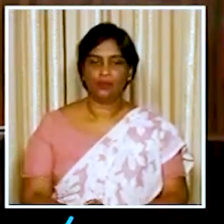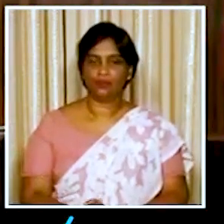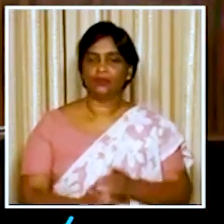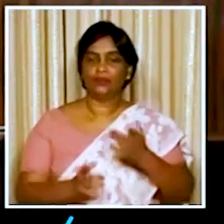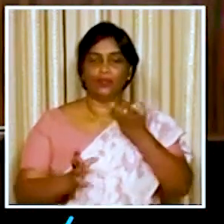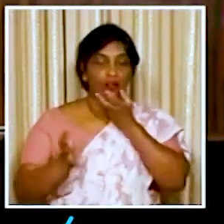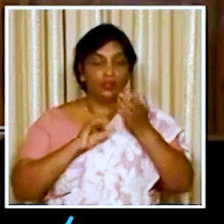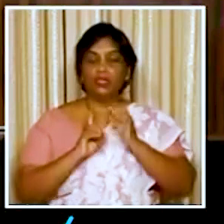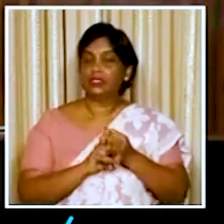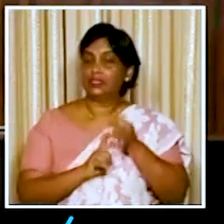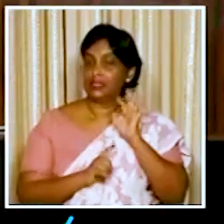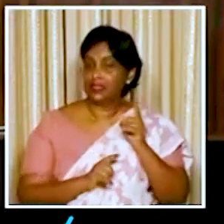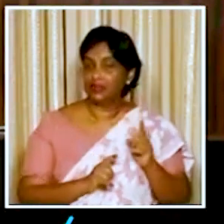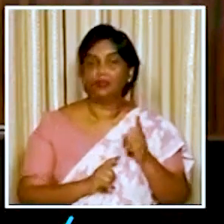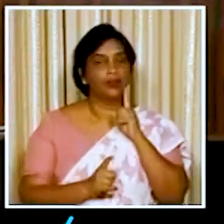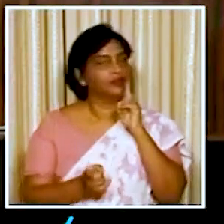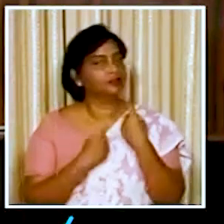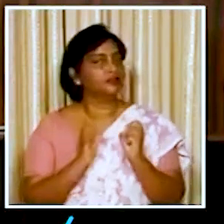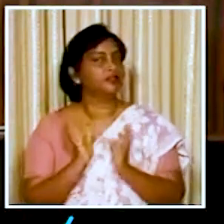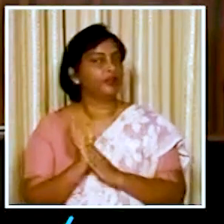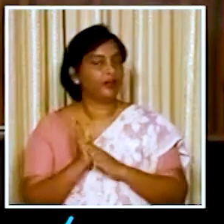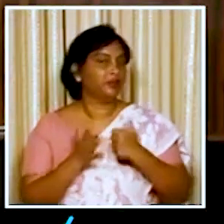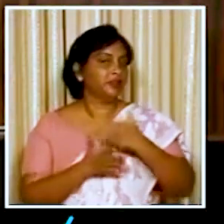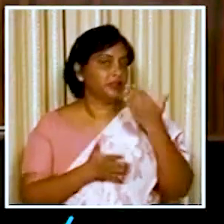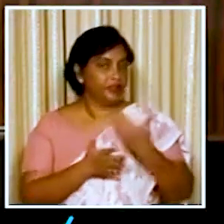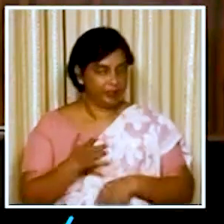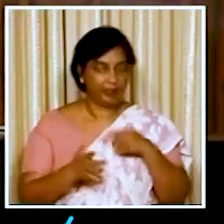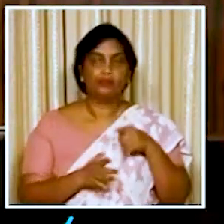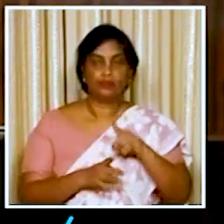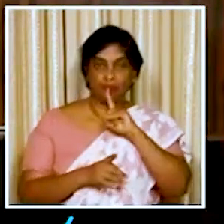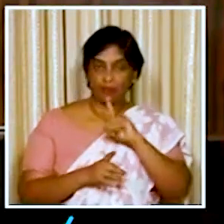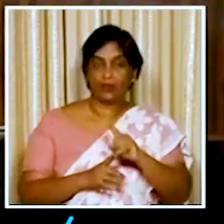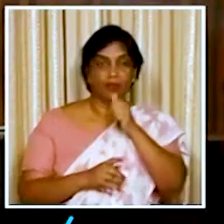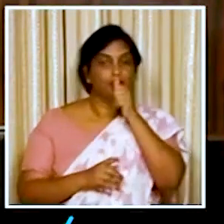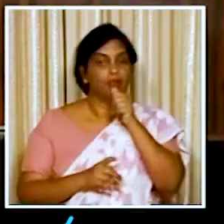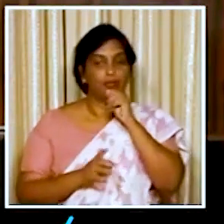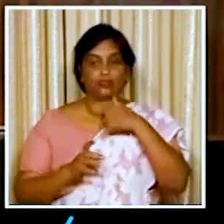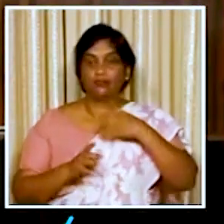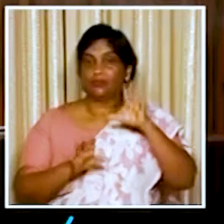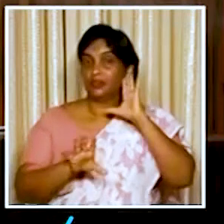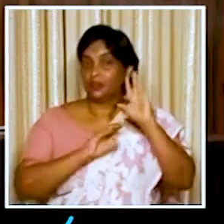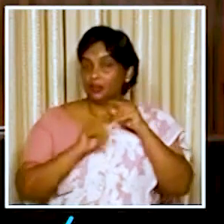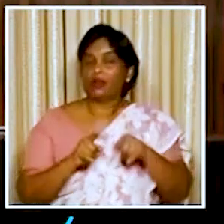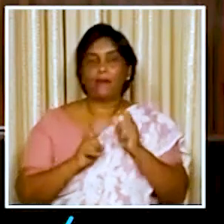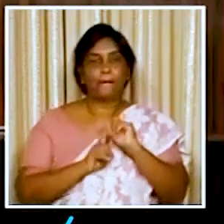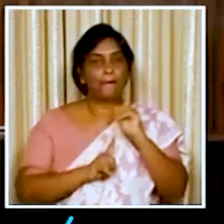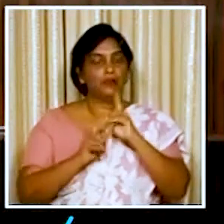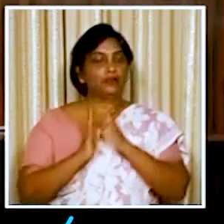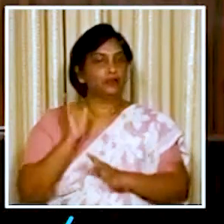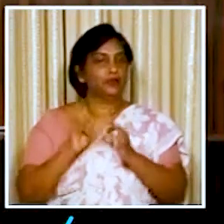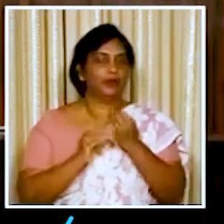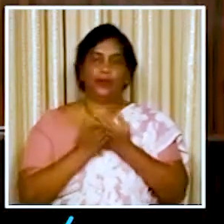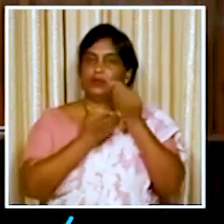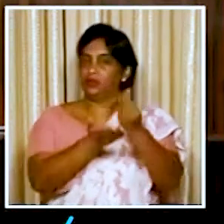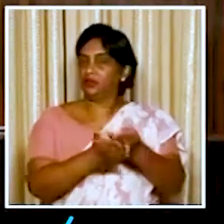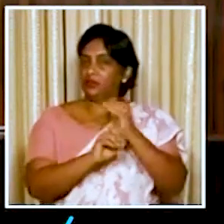ප්‍රහාරයන් සම්බන්ධ ජනාධිපති පරීක්ෂණ කොමිෂන් සභාවේ වාර්තාවේ අඩංගු රහස්‍ය සාක්ෂි සටහන් ඇතුළත් ලිපි ලියකන පාර්ලිමේන්තු මන්ත්‍රීවරයන් වෙත ලබන